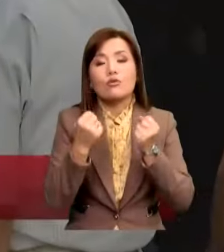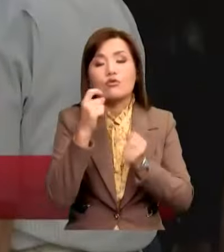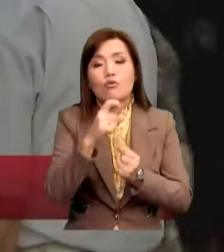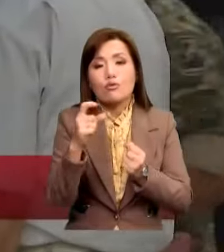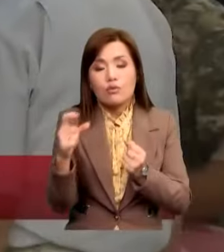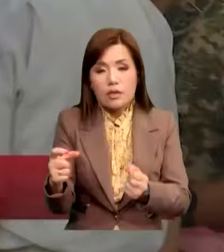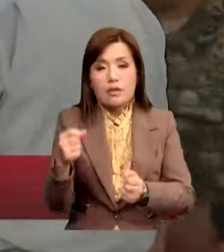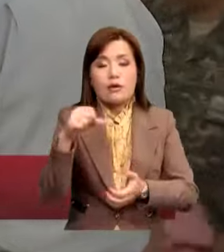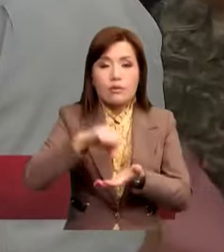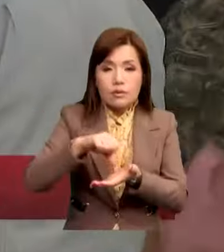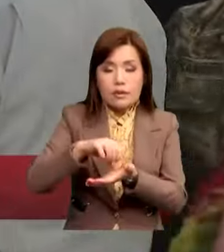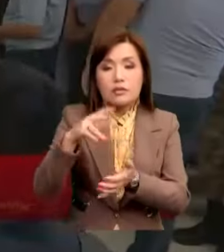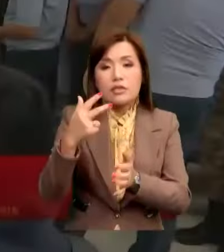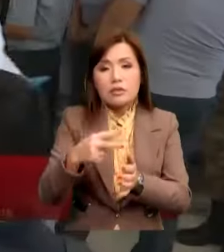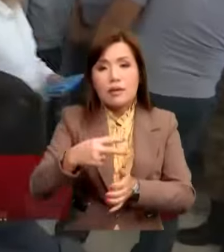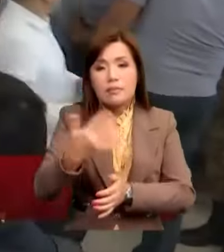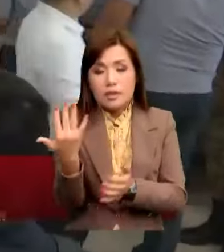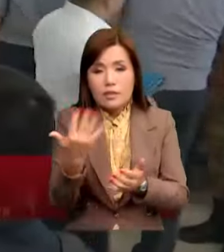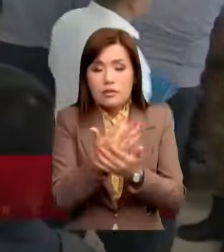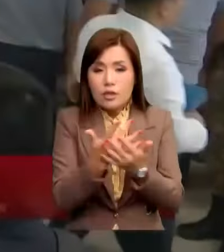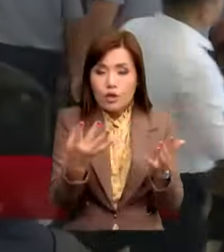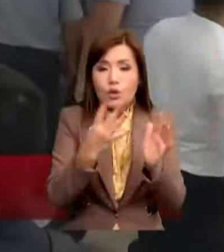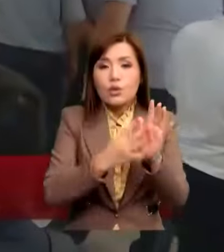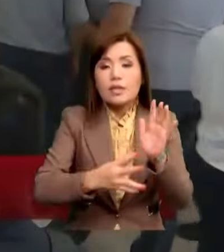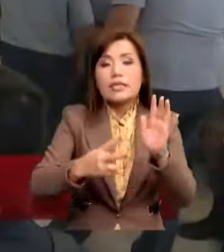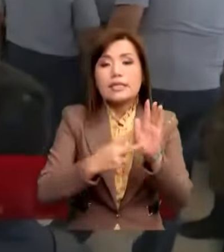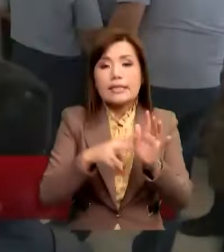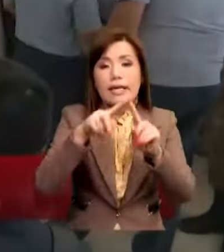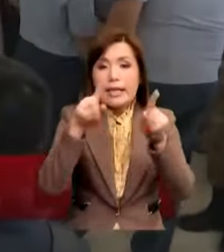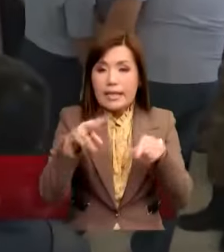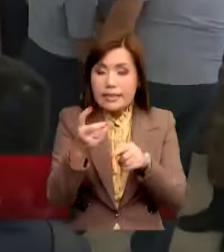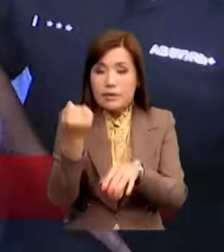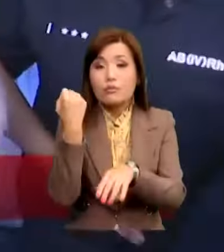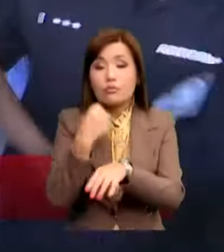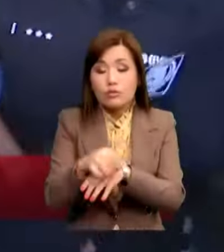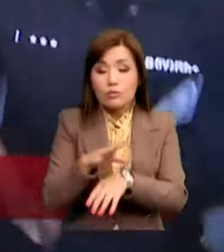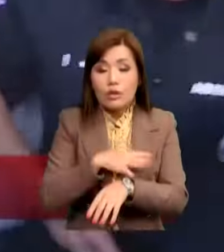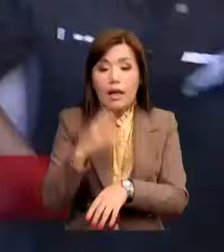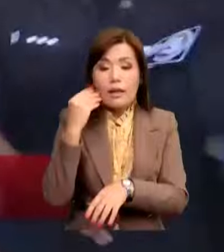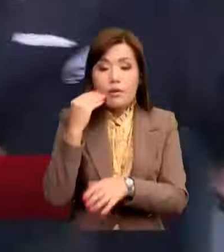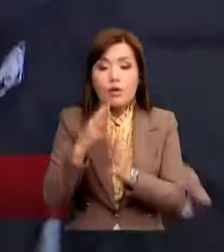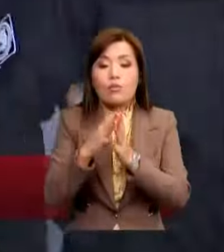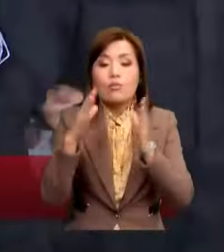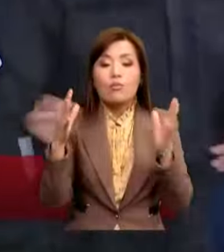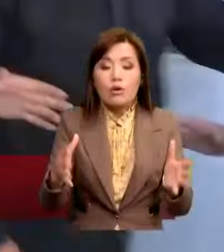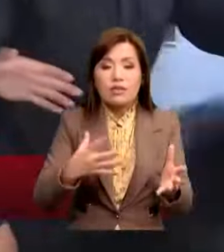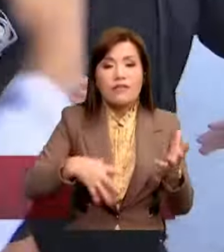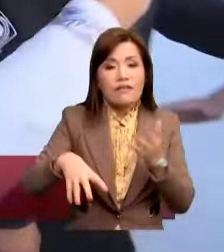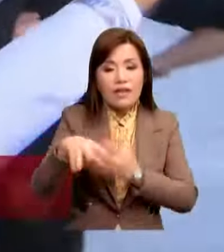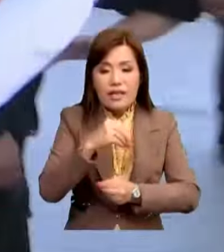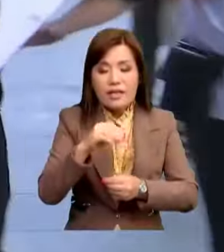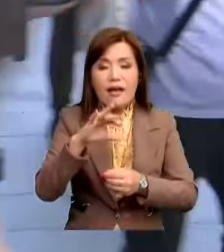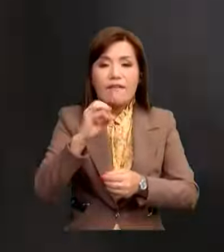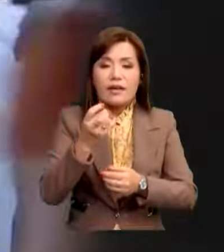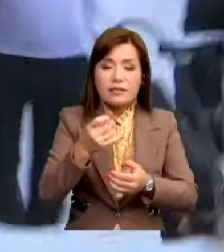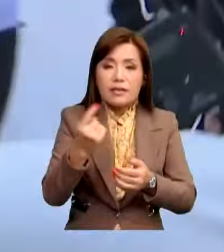Олар спорттың 25 түрінен 92 лицензия жеңіп алды. Ал ең көп жүлде иеленген Алматы қаласы. Мегаполис спортшылары